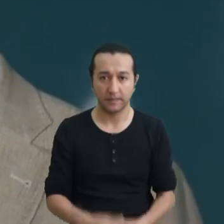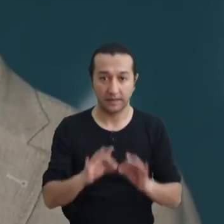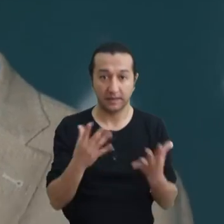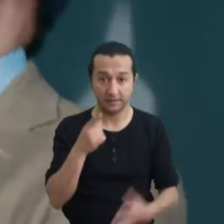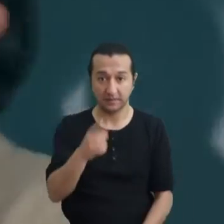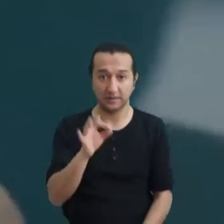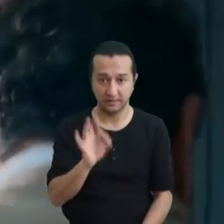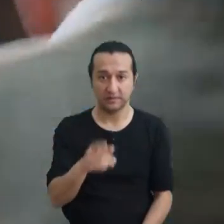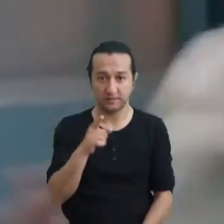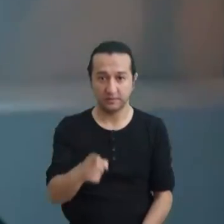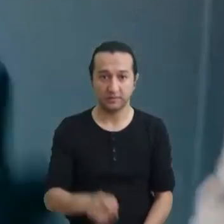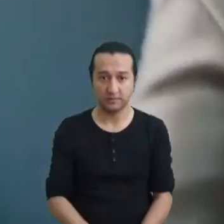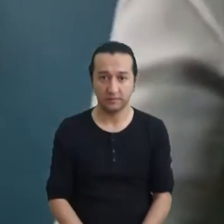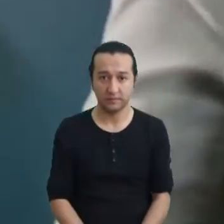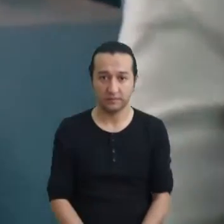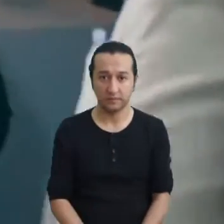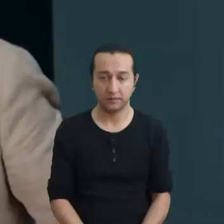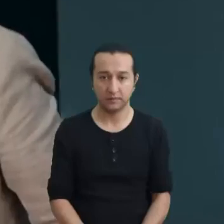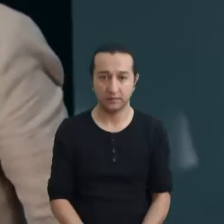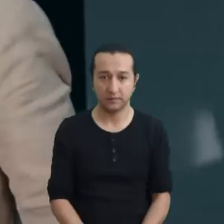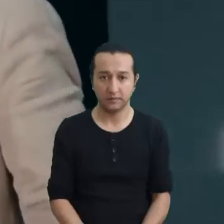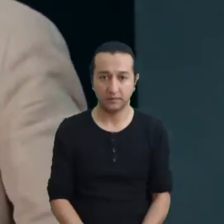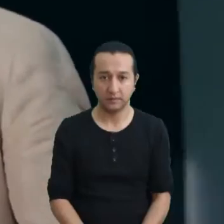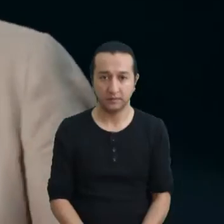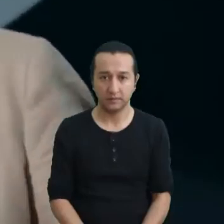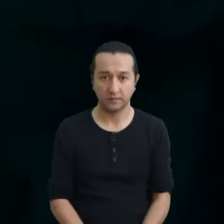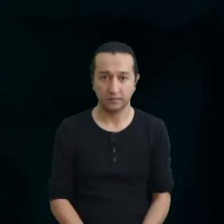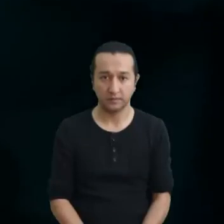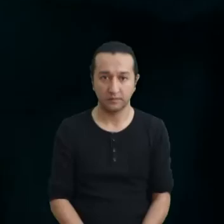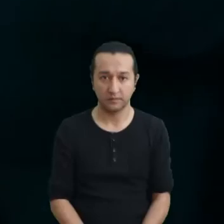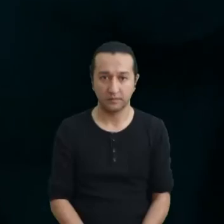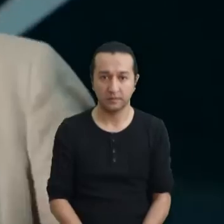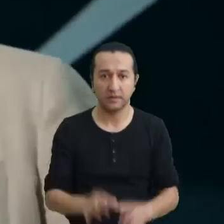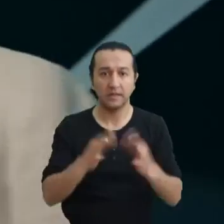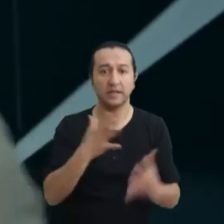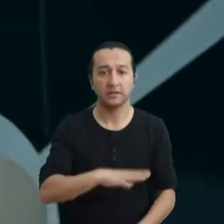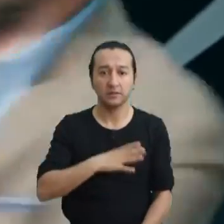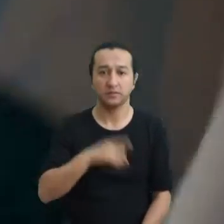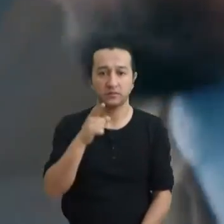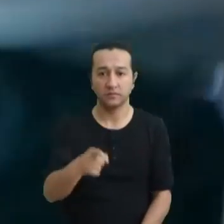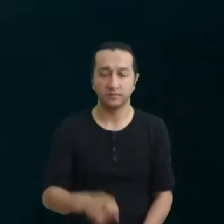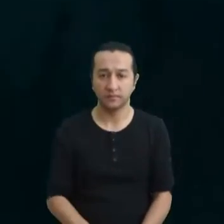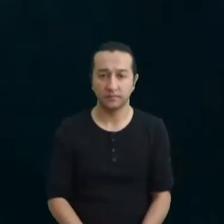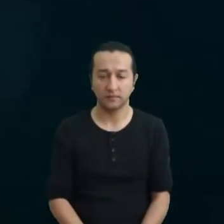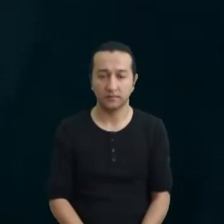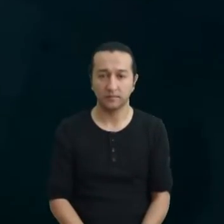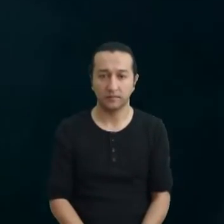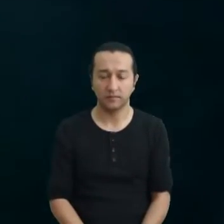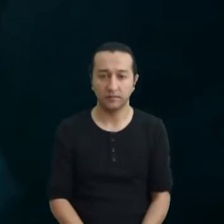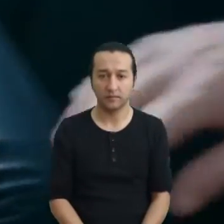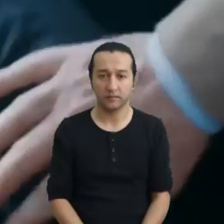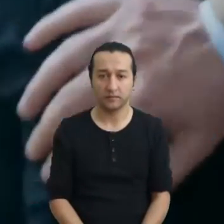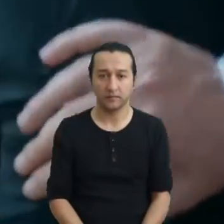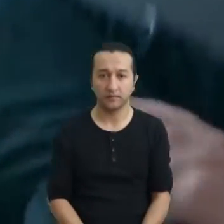Demek sensin. Kafa attı. Tayfun geri savruldu. Ne istiyorsun? Suratına yumruk.